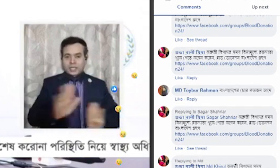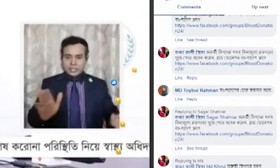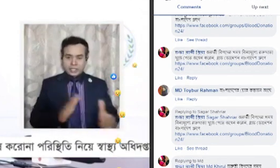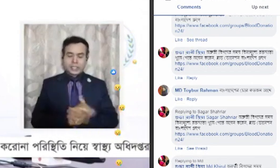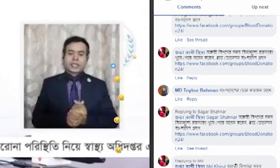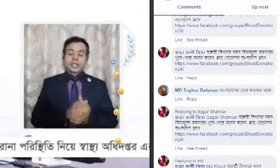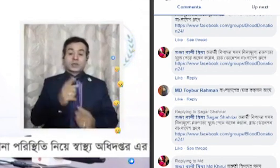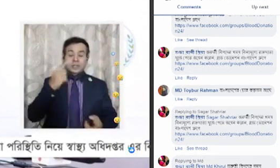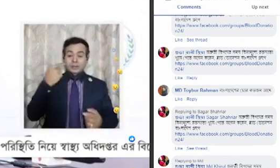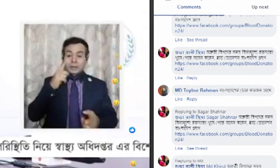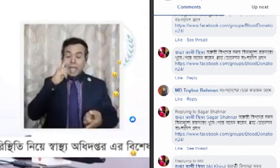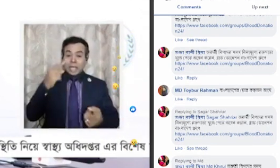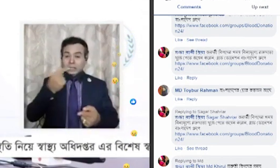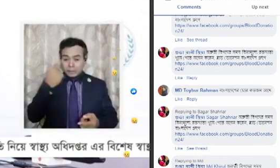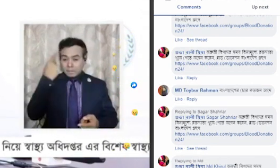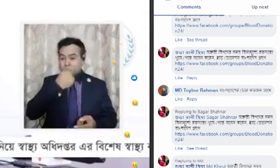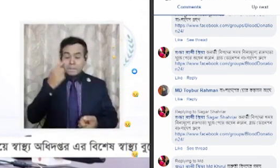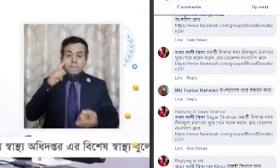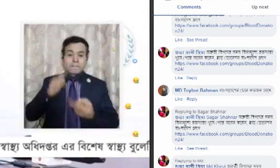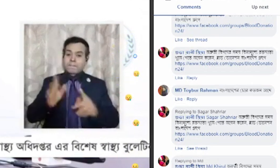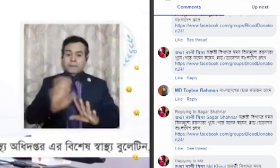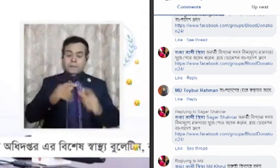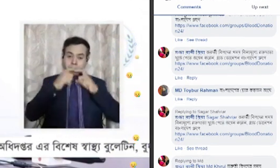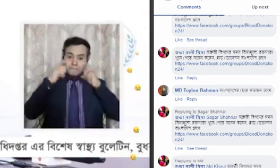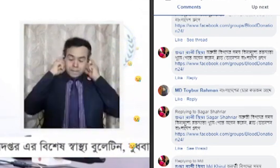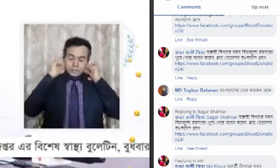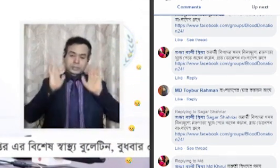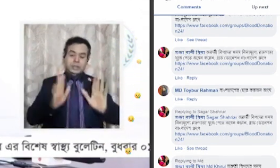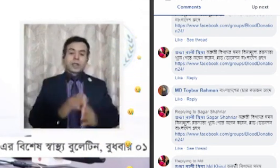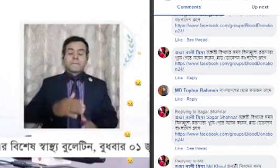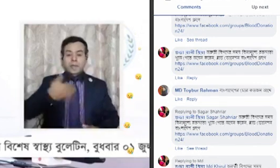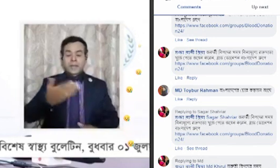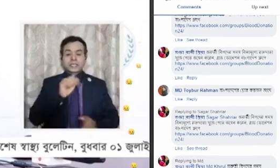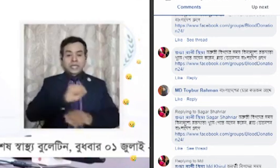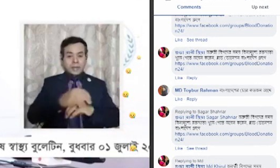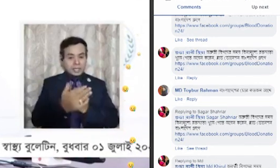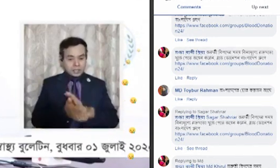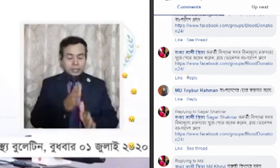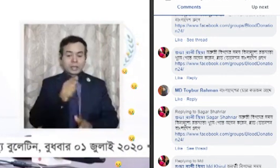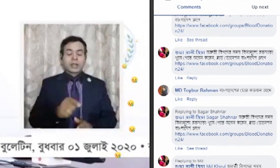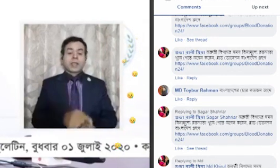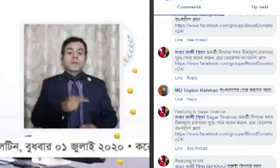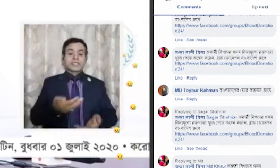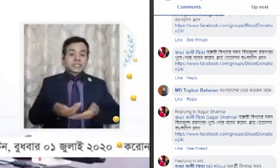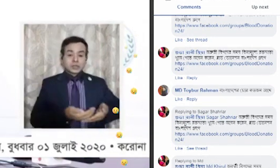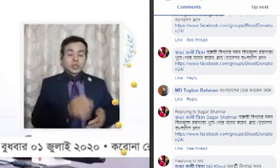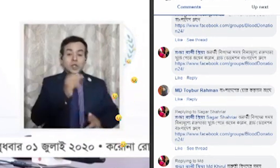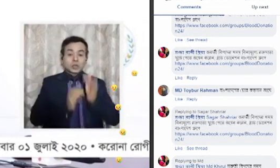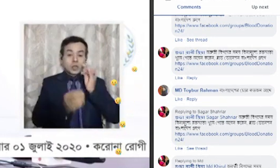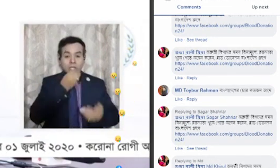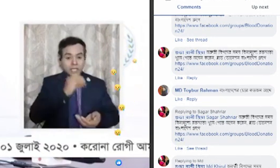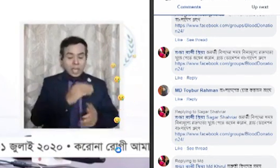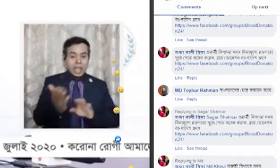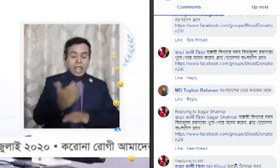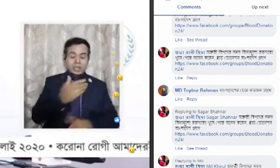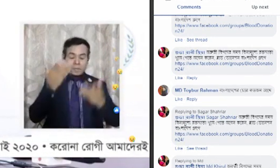শিশুদেরকে দুগ্ধপান করাবেন এবং অবশ্যই আপনি মাস্ক পরে নিয়ে শিশুকে দুধ পান করাবেন,